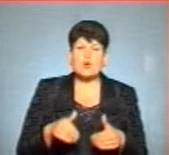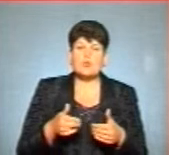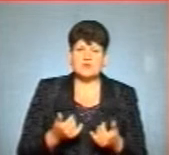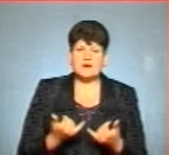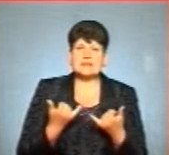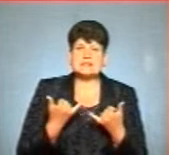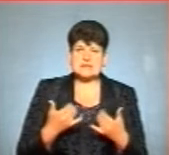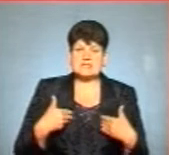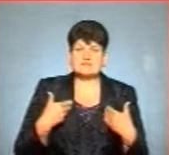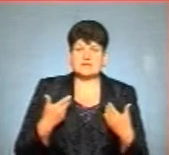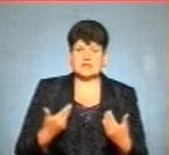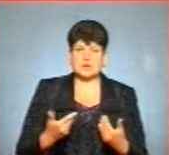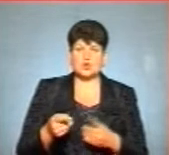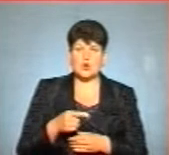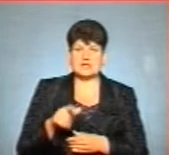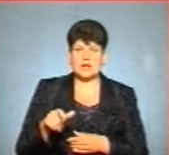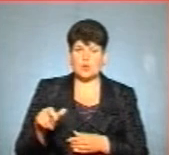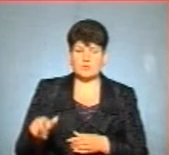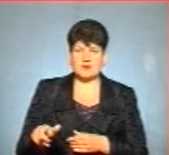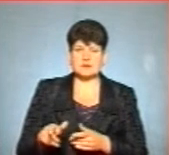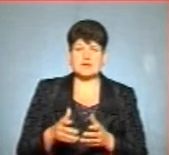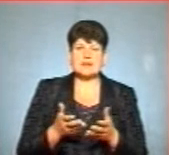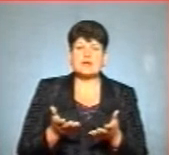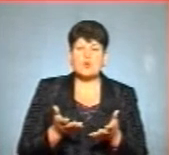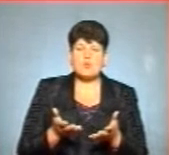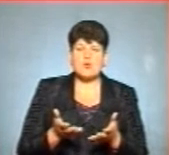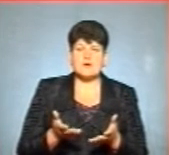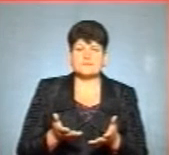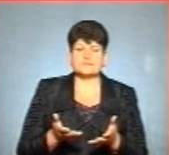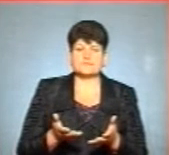звертаюся до тернополян з проханням, якомога